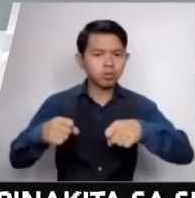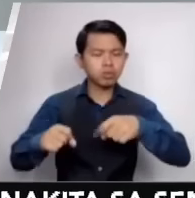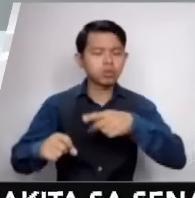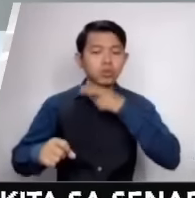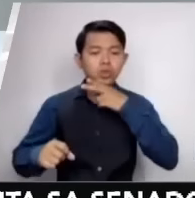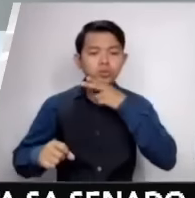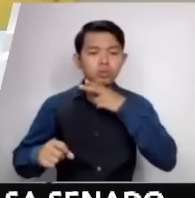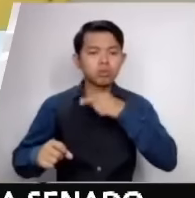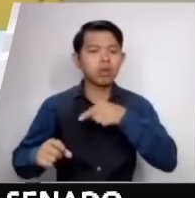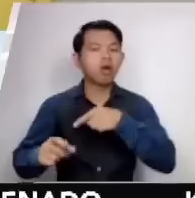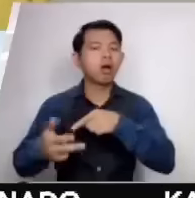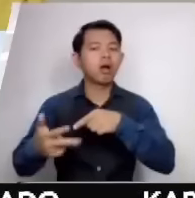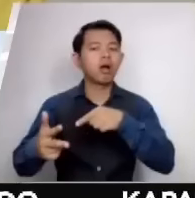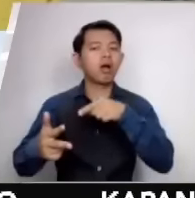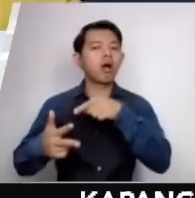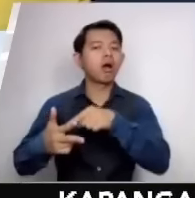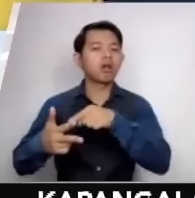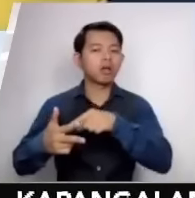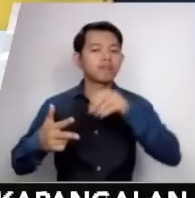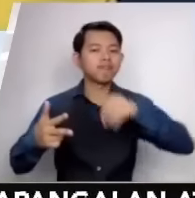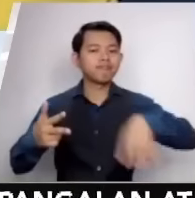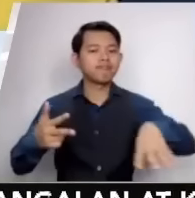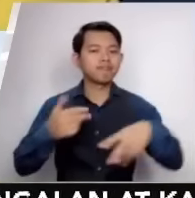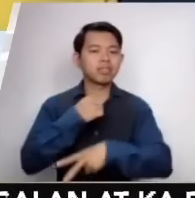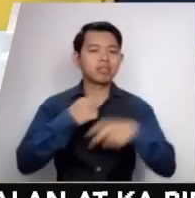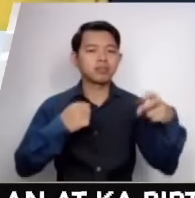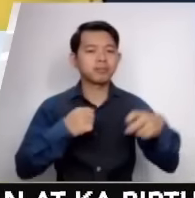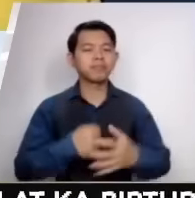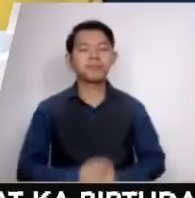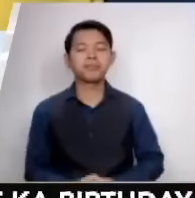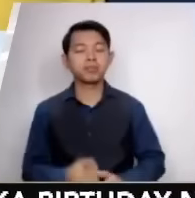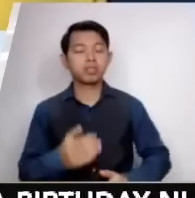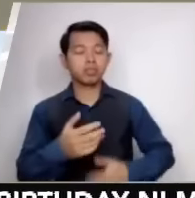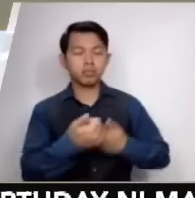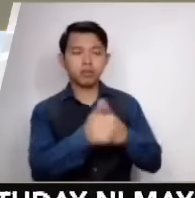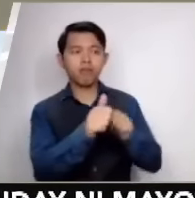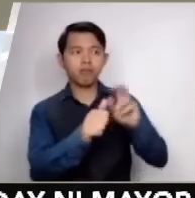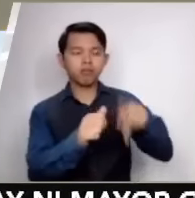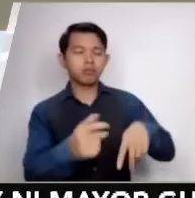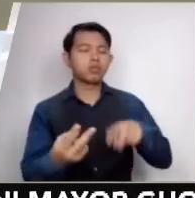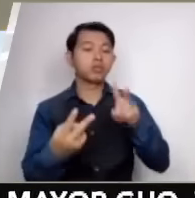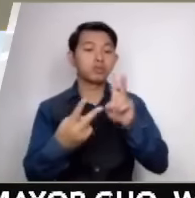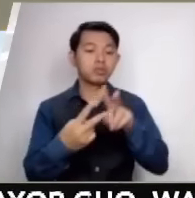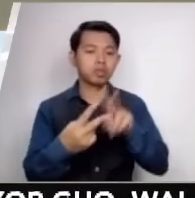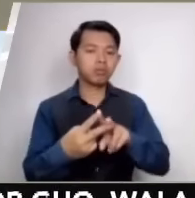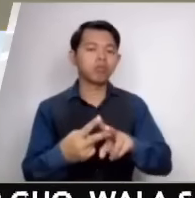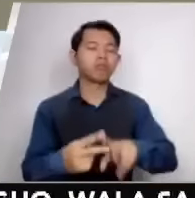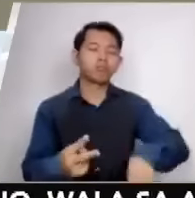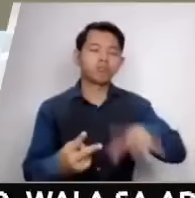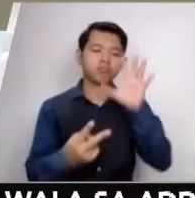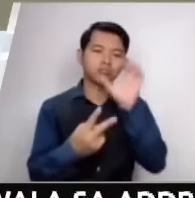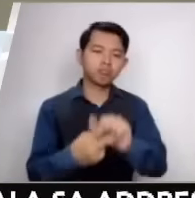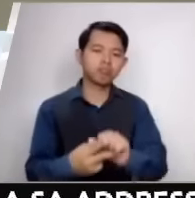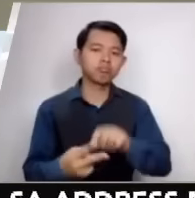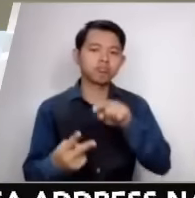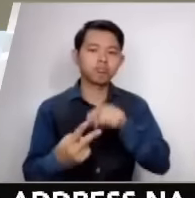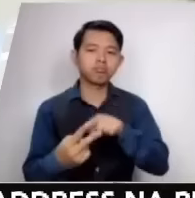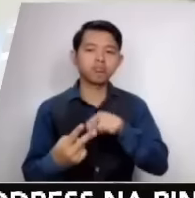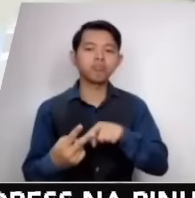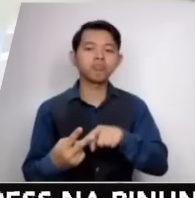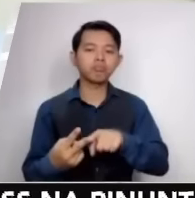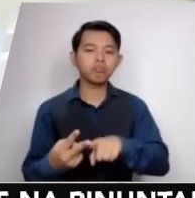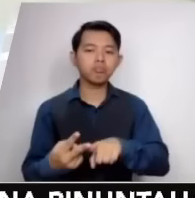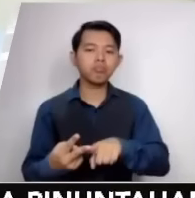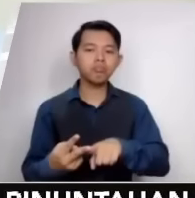yung nawawala. Sa follow-up operation naman ng polisya, na aresto ang dalawa pang suspect. Sa kanila nabawi ang motorsiklo ng biktimang hinold up nila.